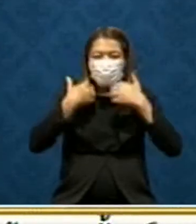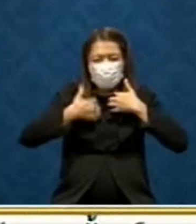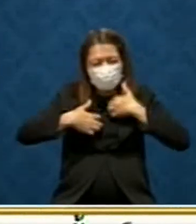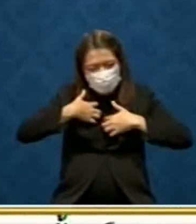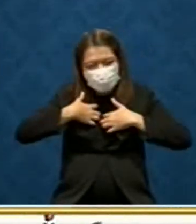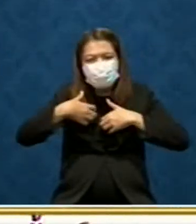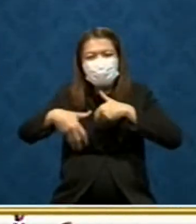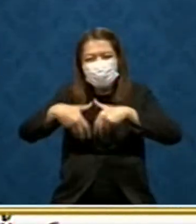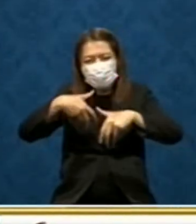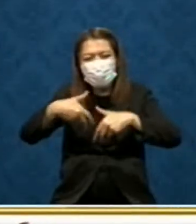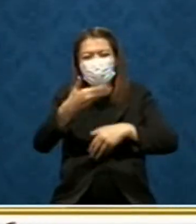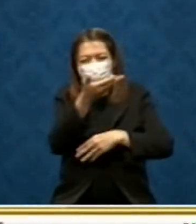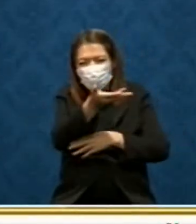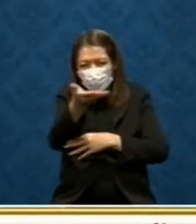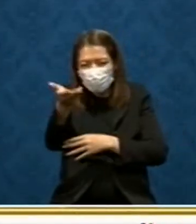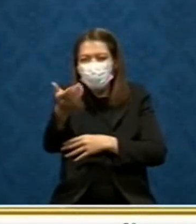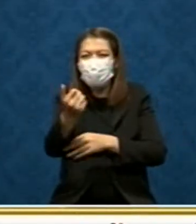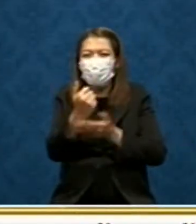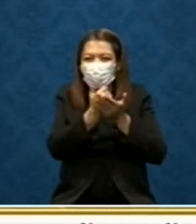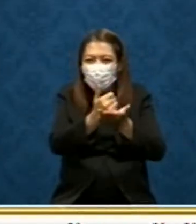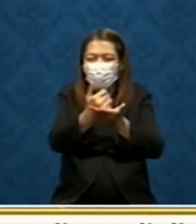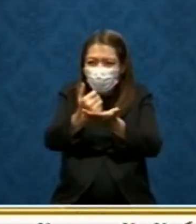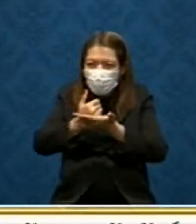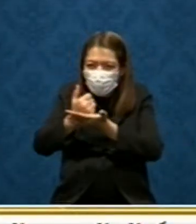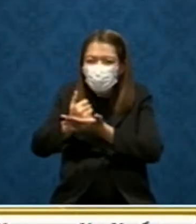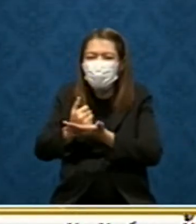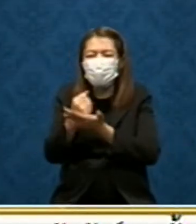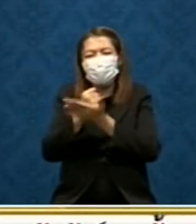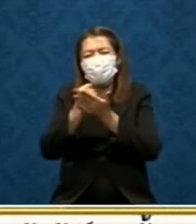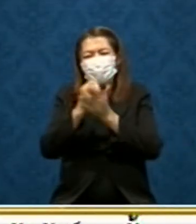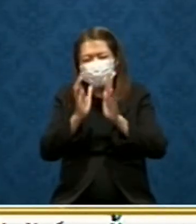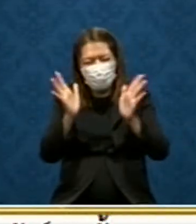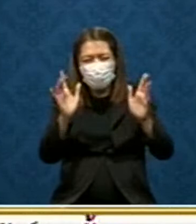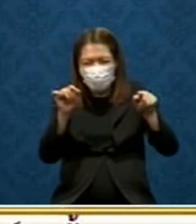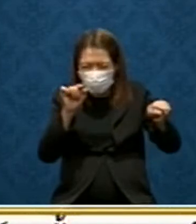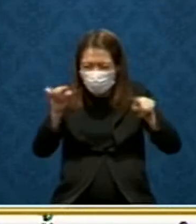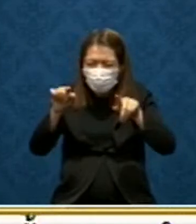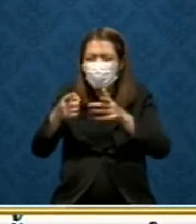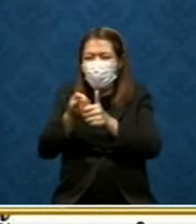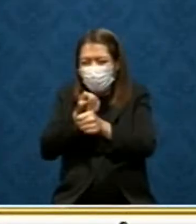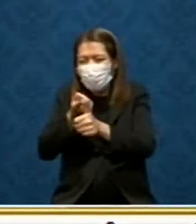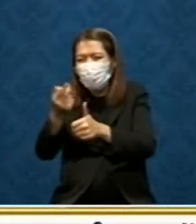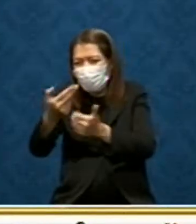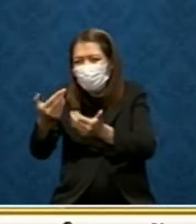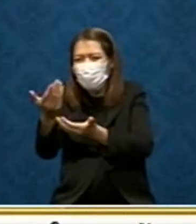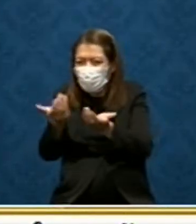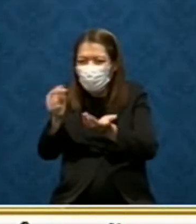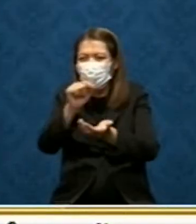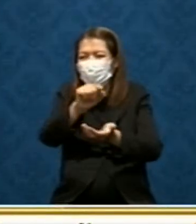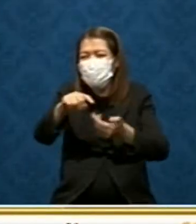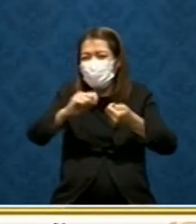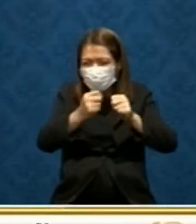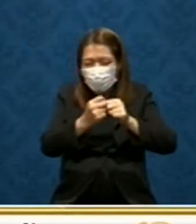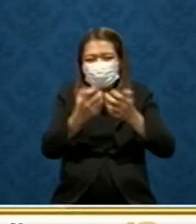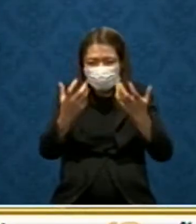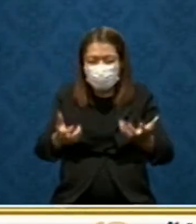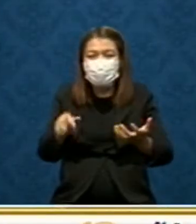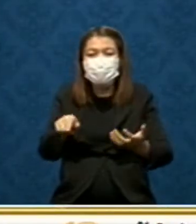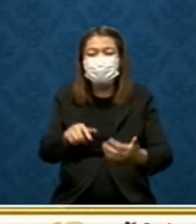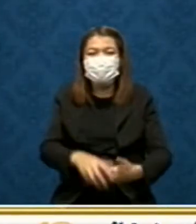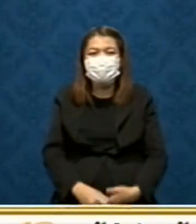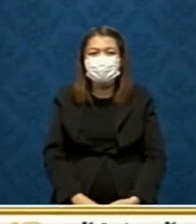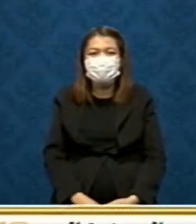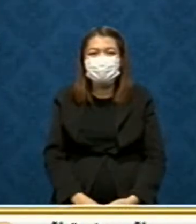ร้องแรกแกเชอคนกไม่ฟัง ว่ยาเสีบถิมัเยอะมัเยอะมัค่าลค่าหานเขาเพรนั้